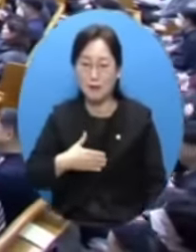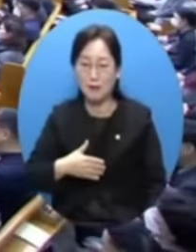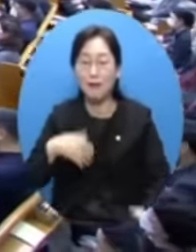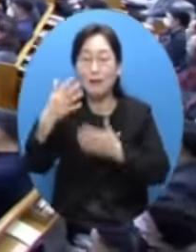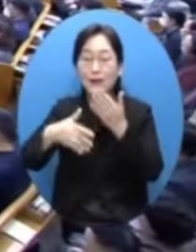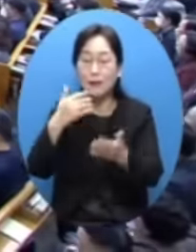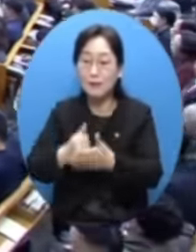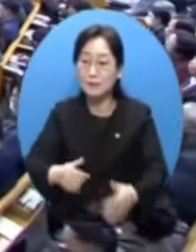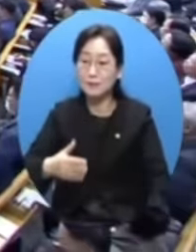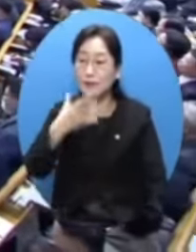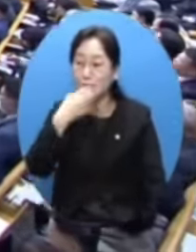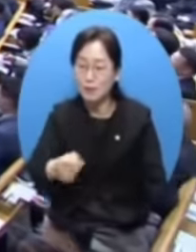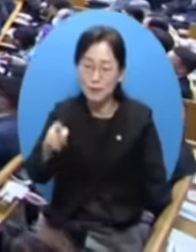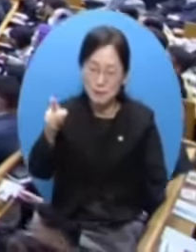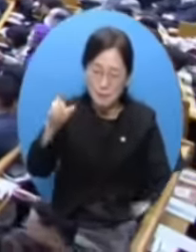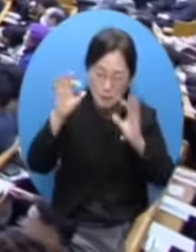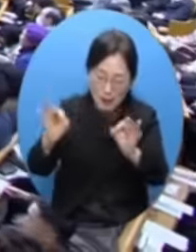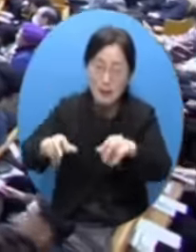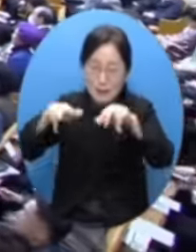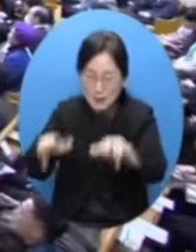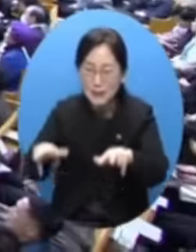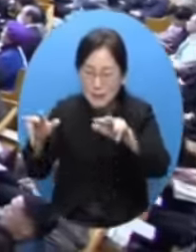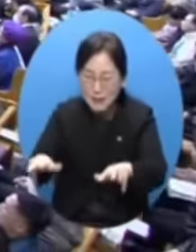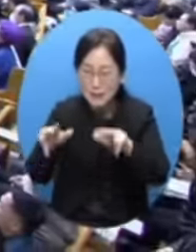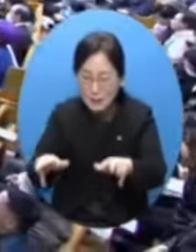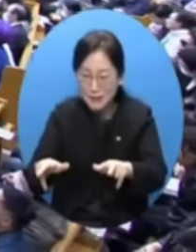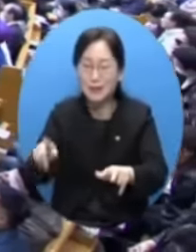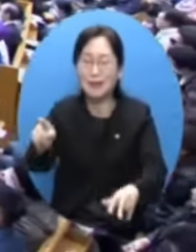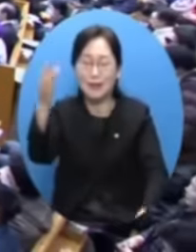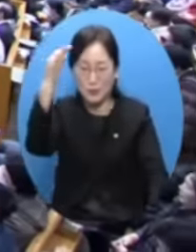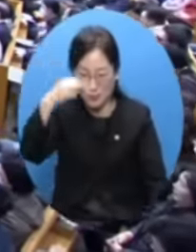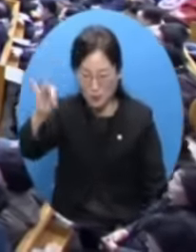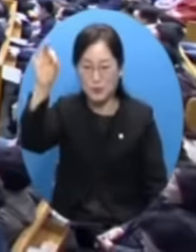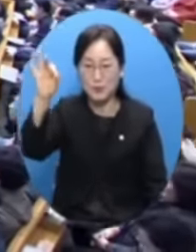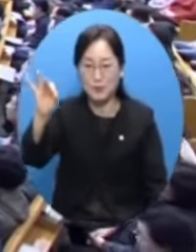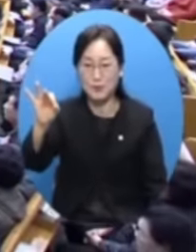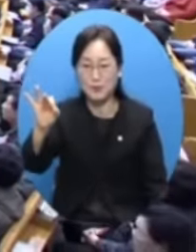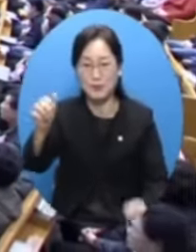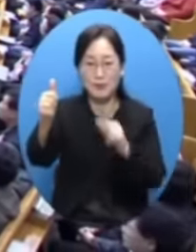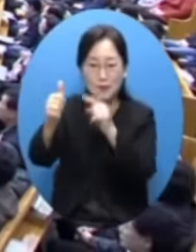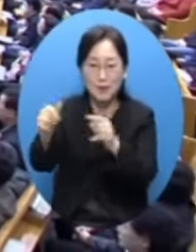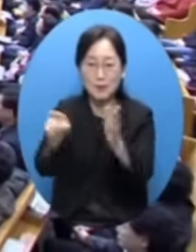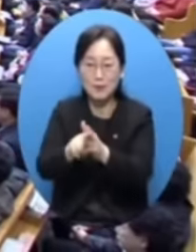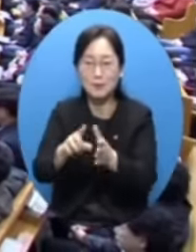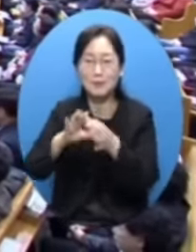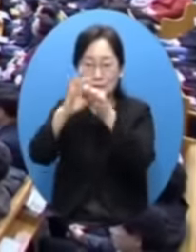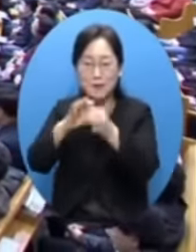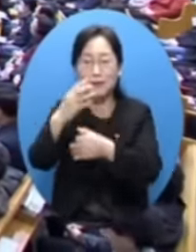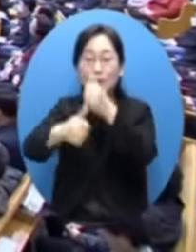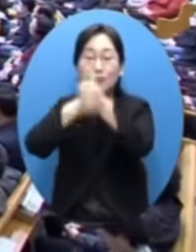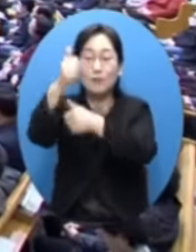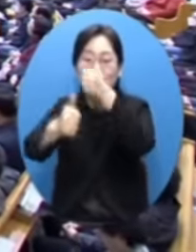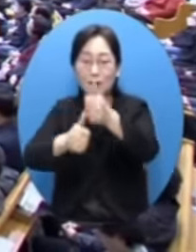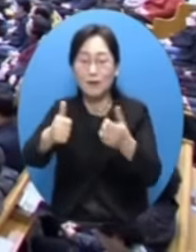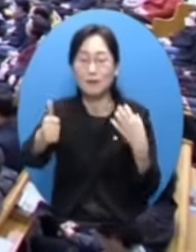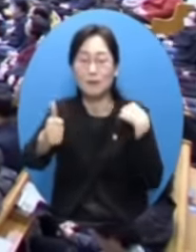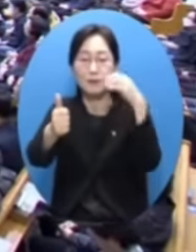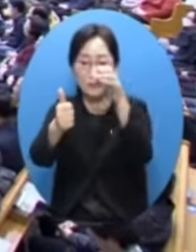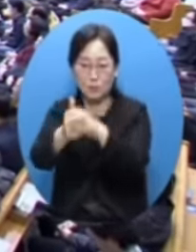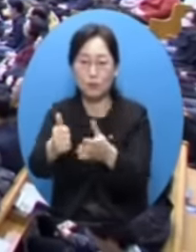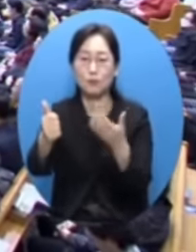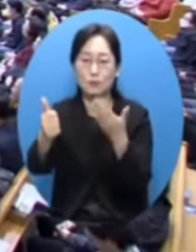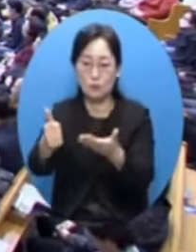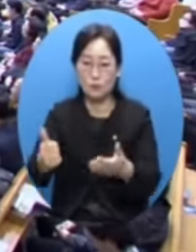하나님께서 아브라함의 믿음을 이제야 인정하시고 그를 믿음의 조상으로 세워주신 것입니다.